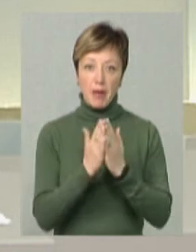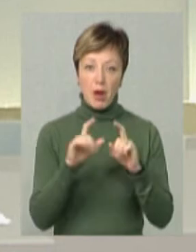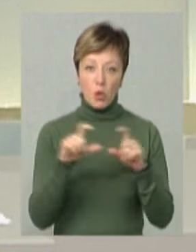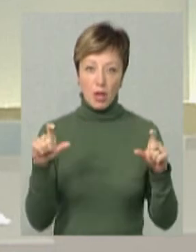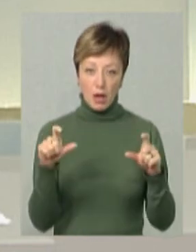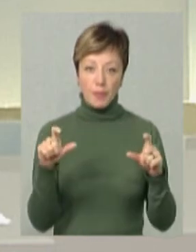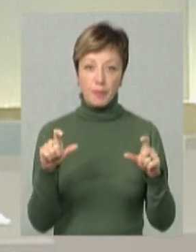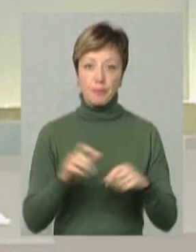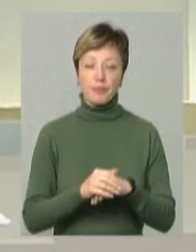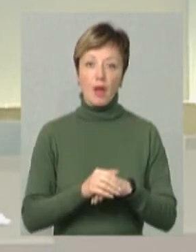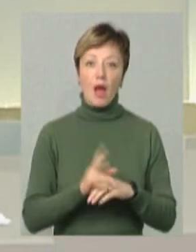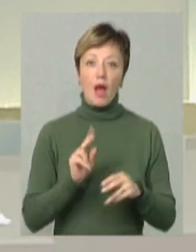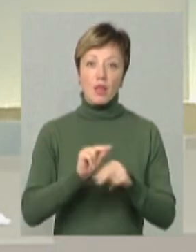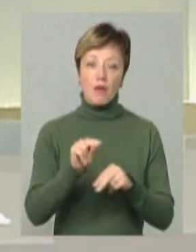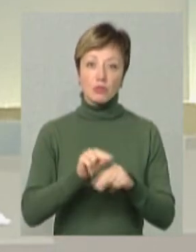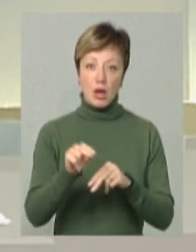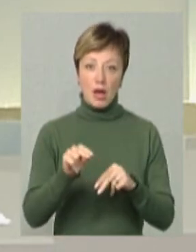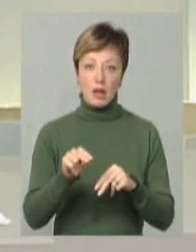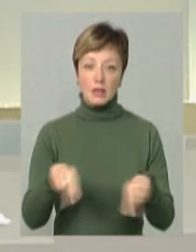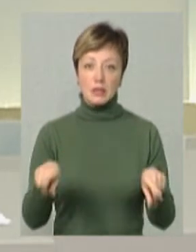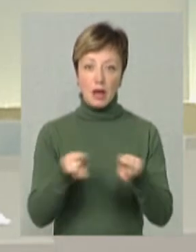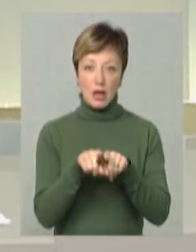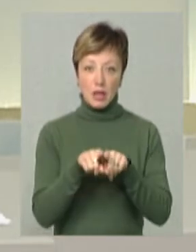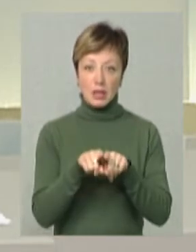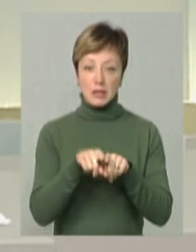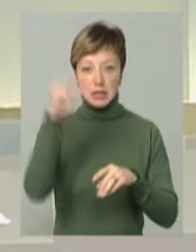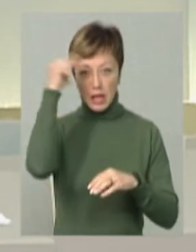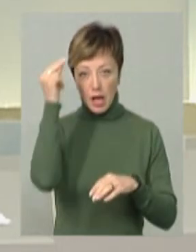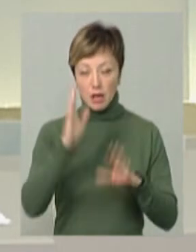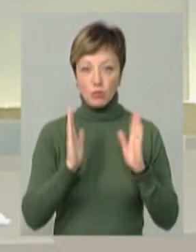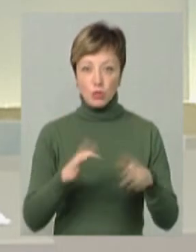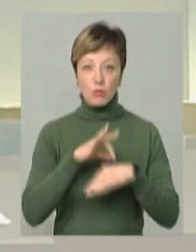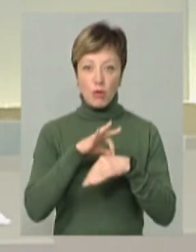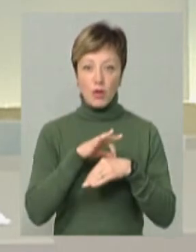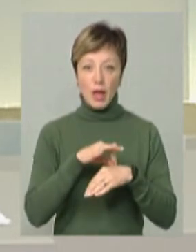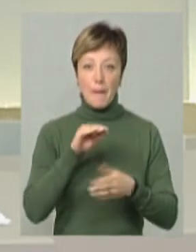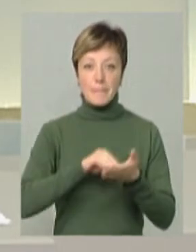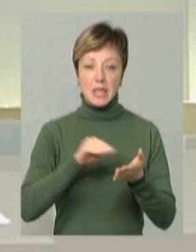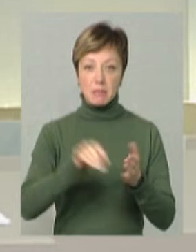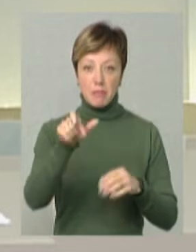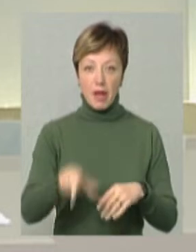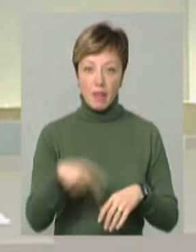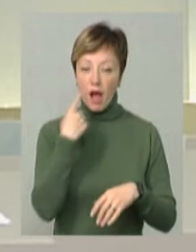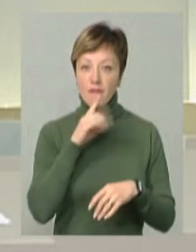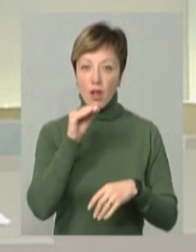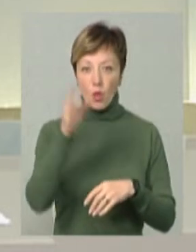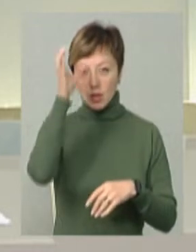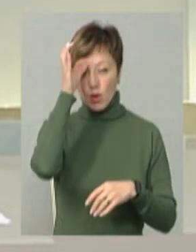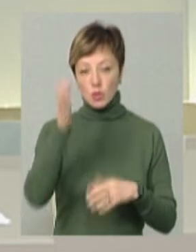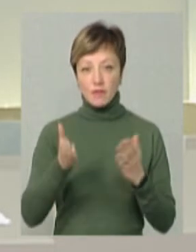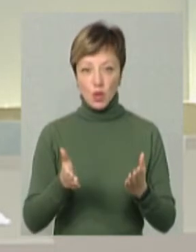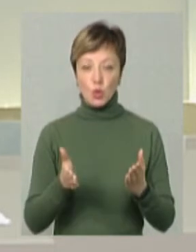бібліотеки. Навчальний такий заняття буде проводити письменник, філолог за